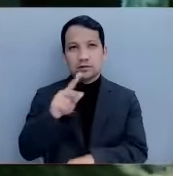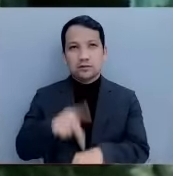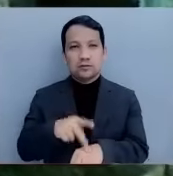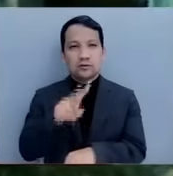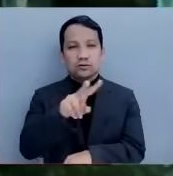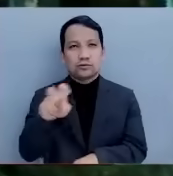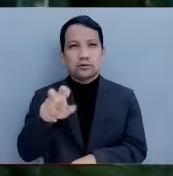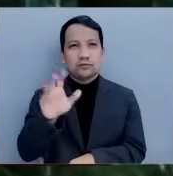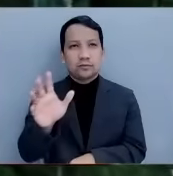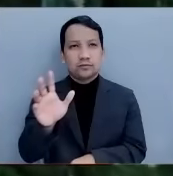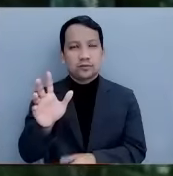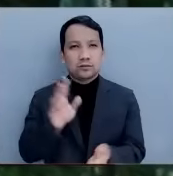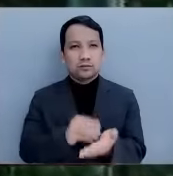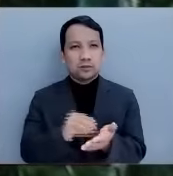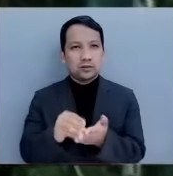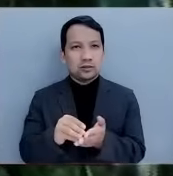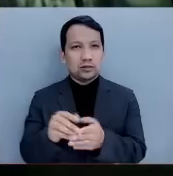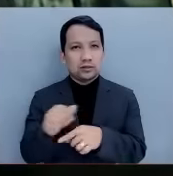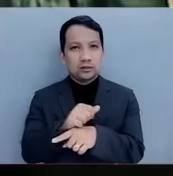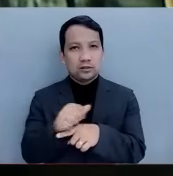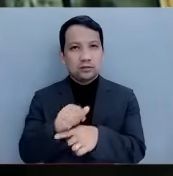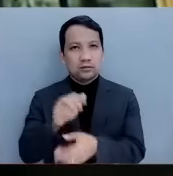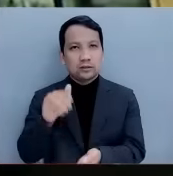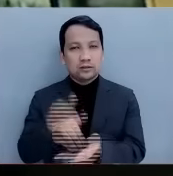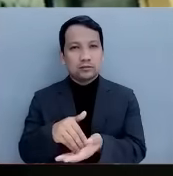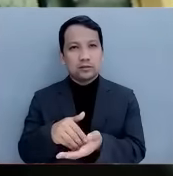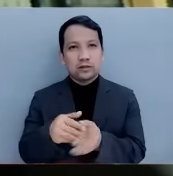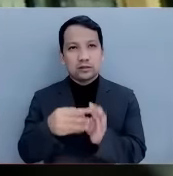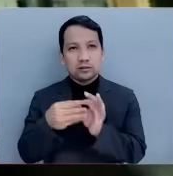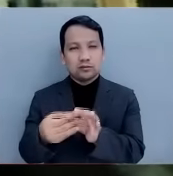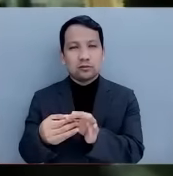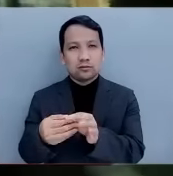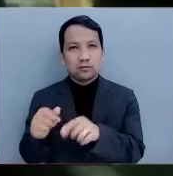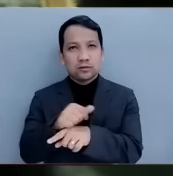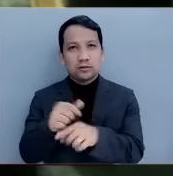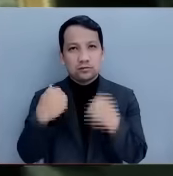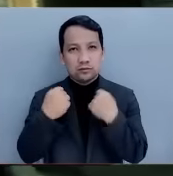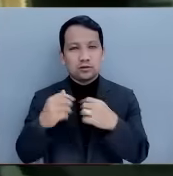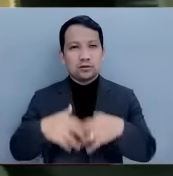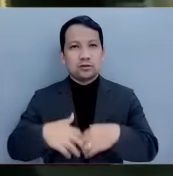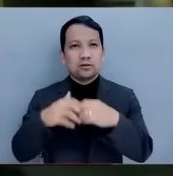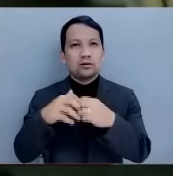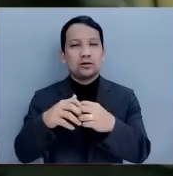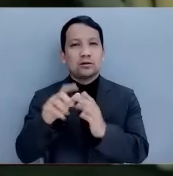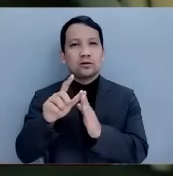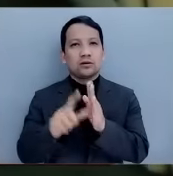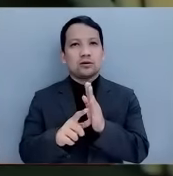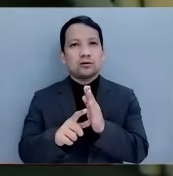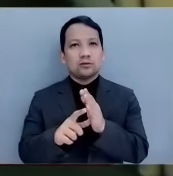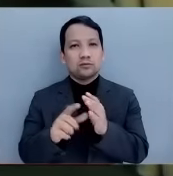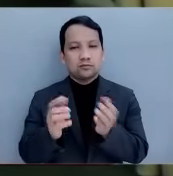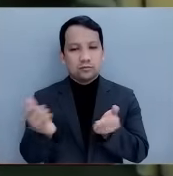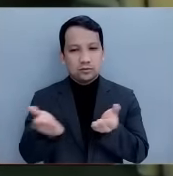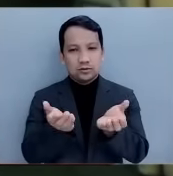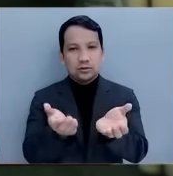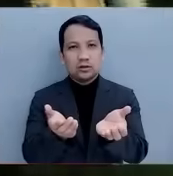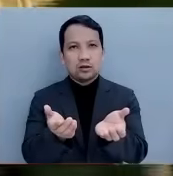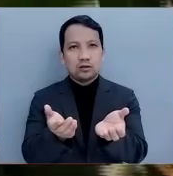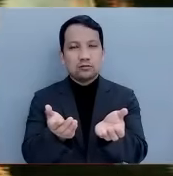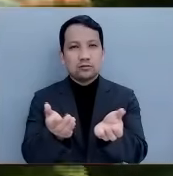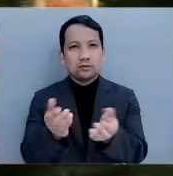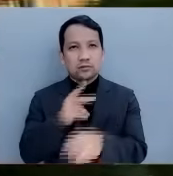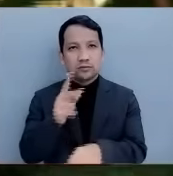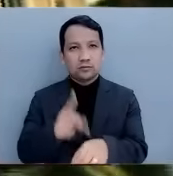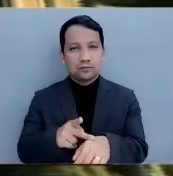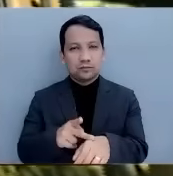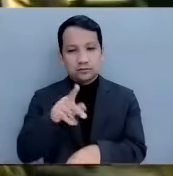250 million peso fleet training center sa Bulacan. Target nitong palakasin ang law enforcement at maritime navigation ng Philippine